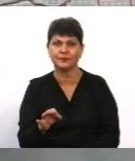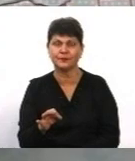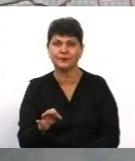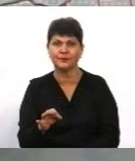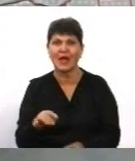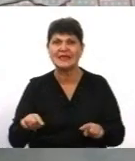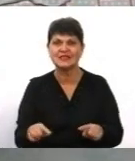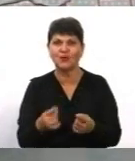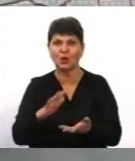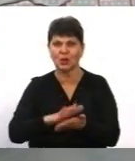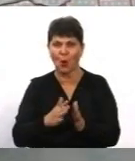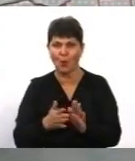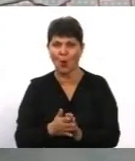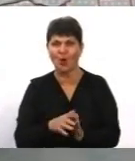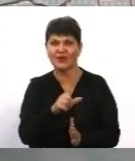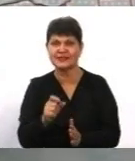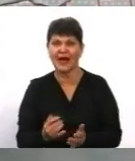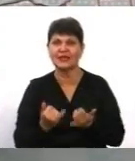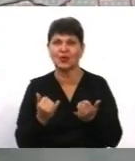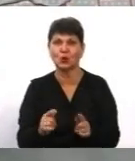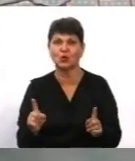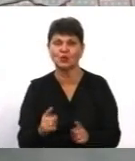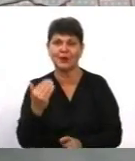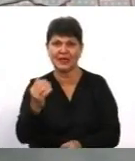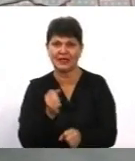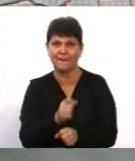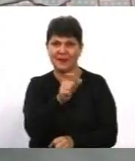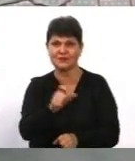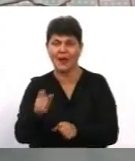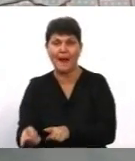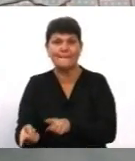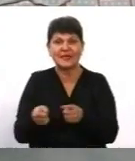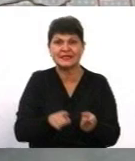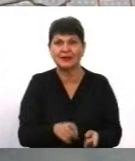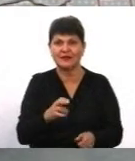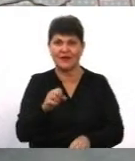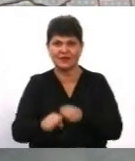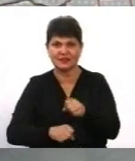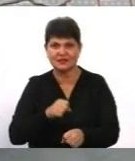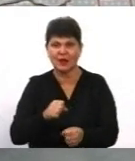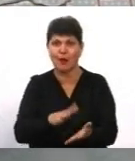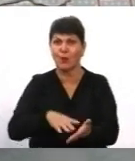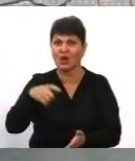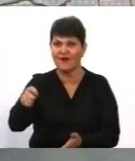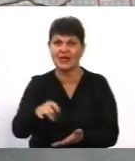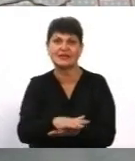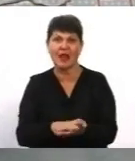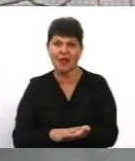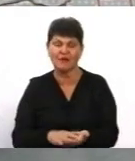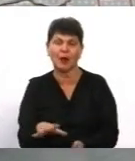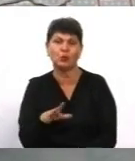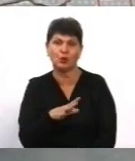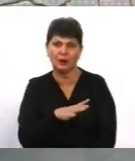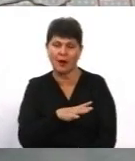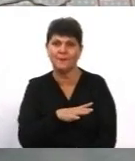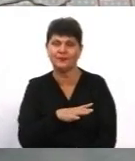створюють умови задля того, щоб їхні працівники пересідали на велосипеди, подавали заявки. Була